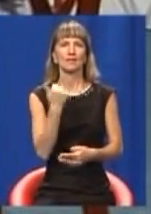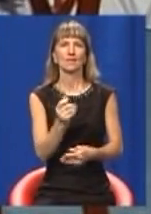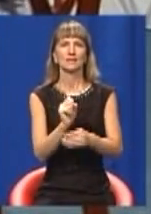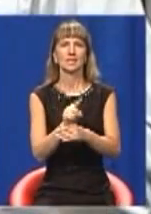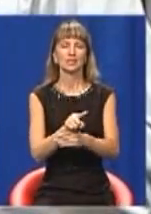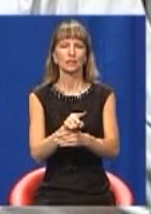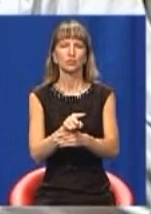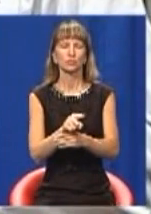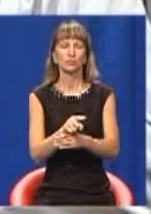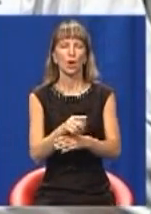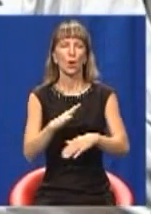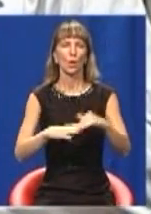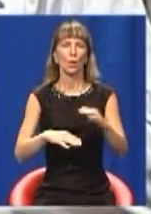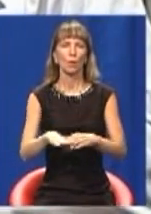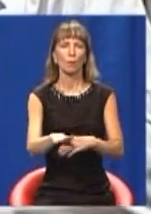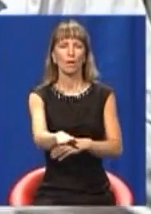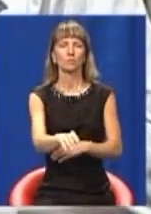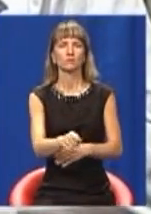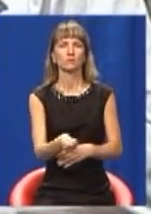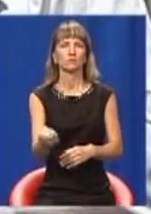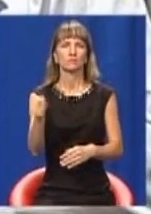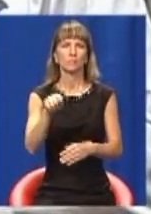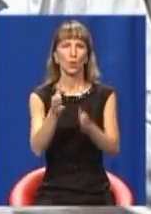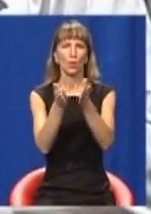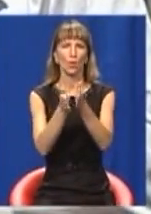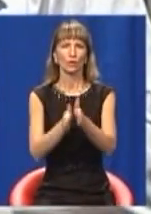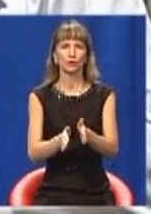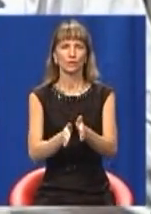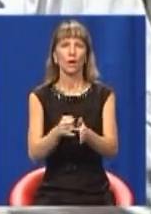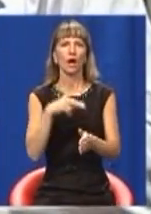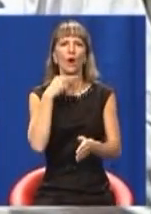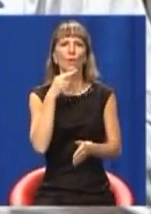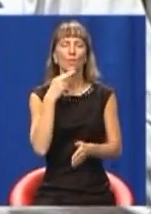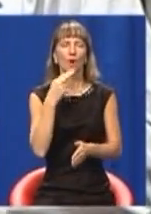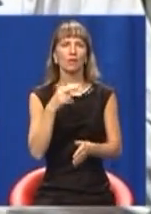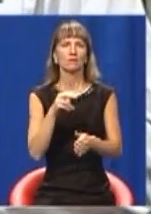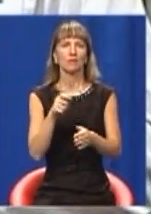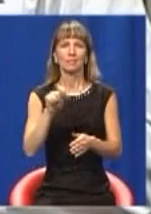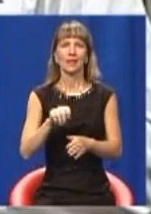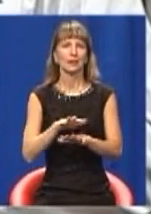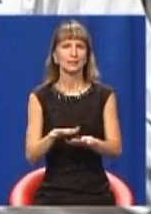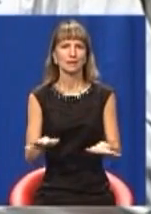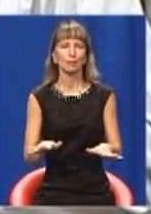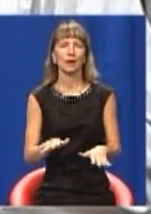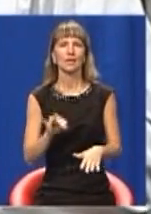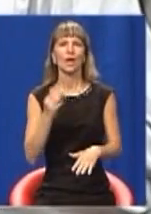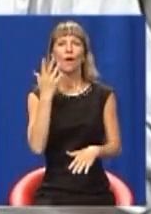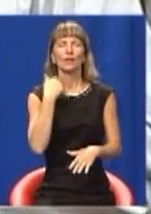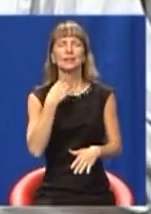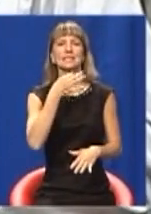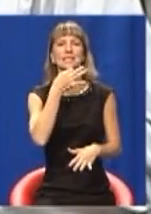выпрямить руку вперед, поднести к горлышку, аккуратно, не рассыпая. И когда я